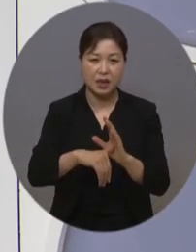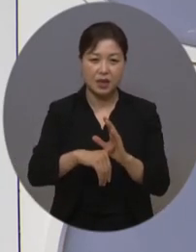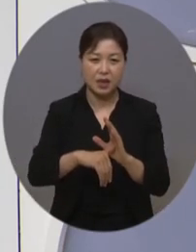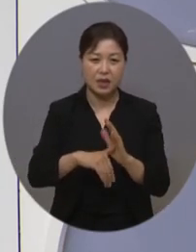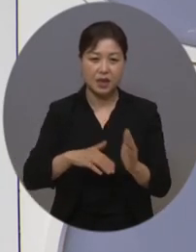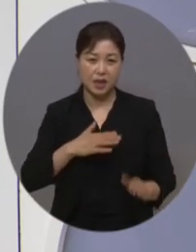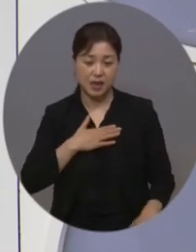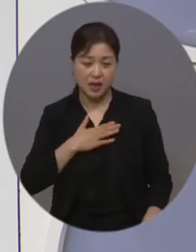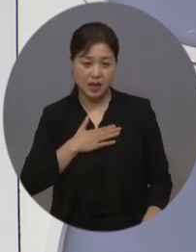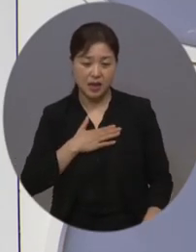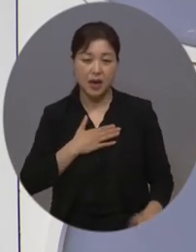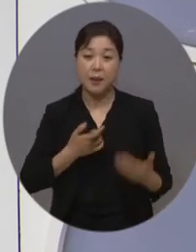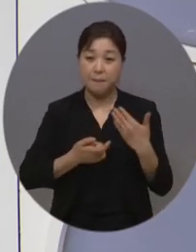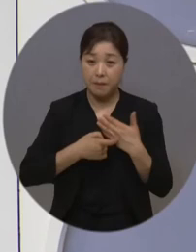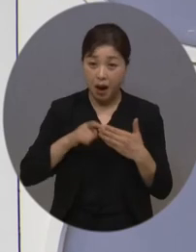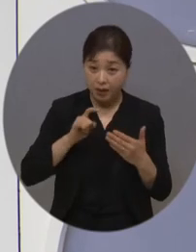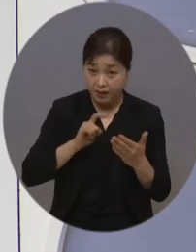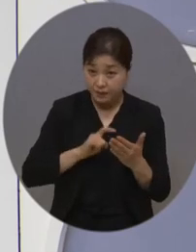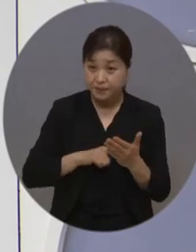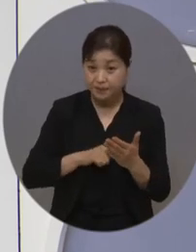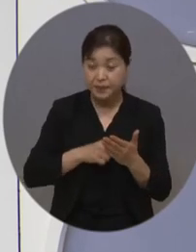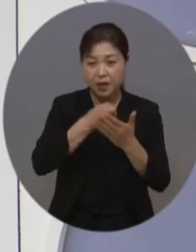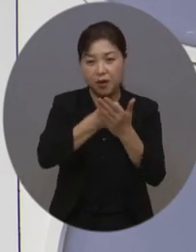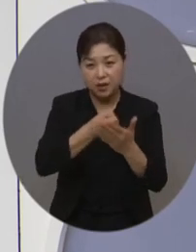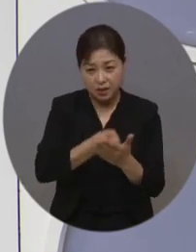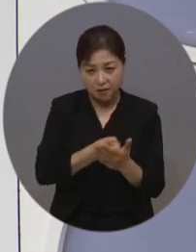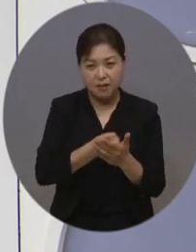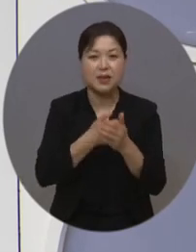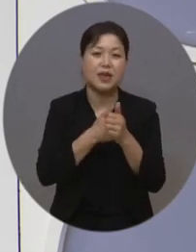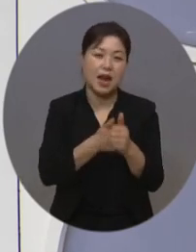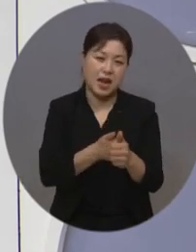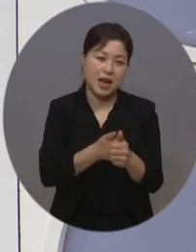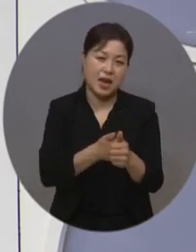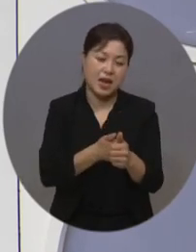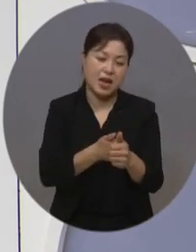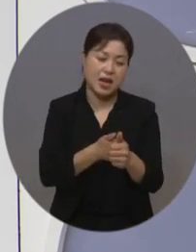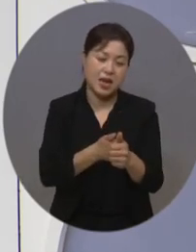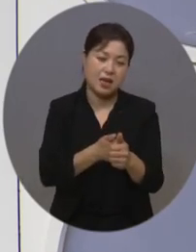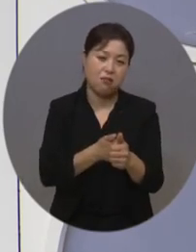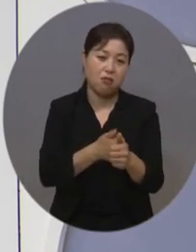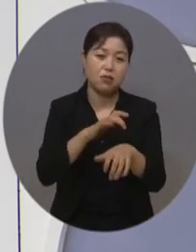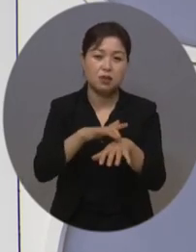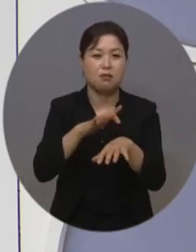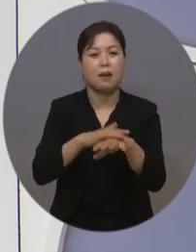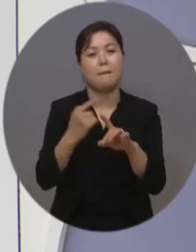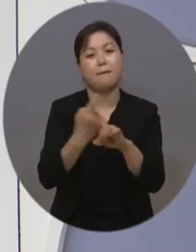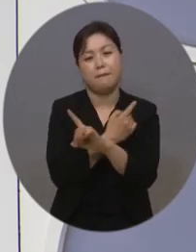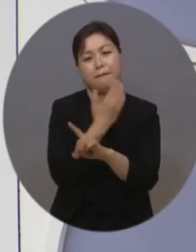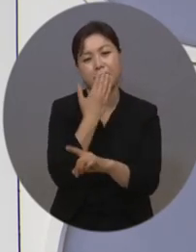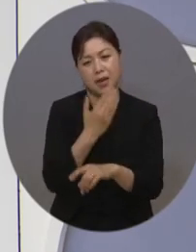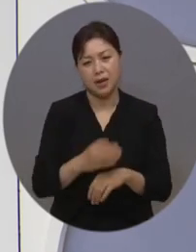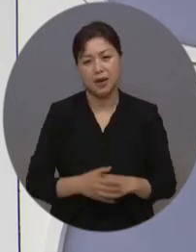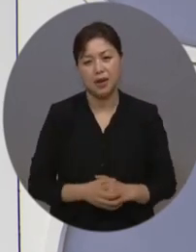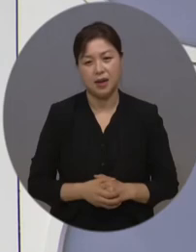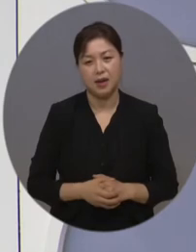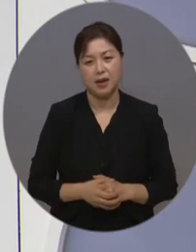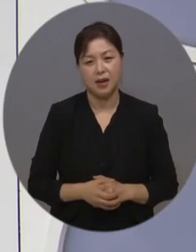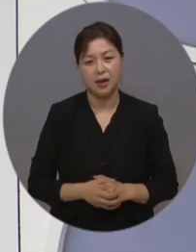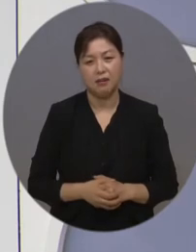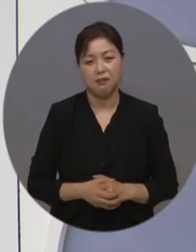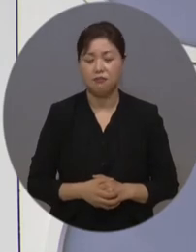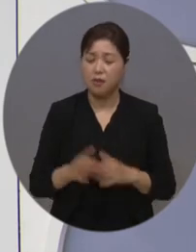정말 마음 먹기 따라서 그거는 조급증은 많이 이제 고쳐지는 건데 그런데 이제 대부분의 사람들이 우리가